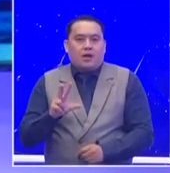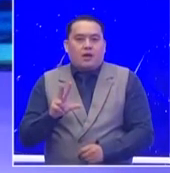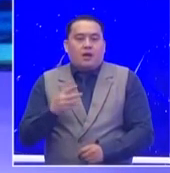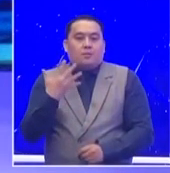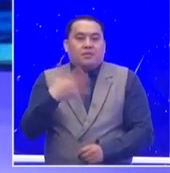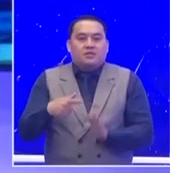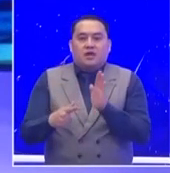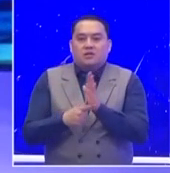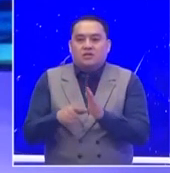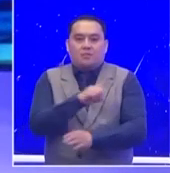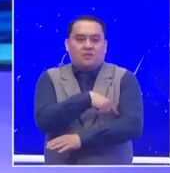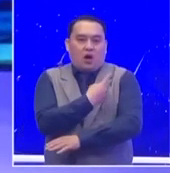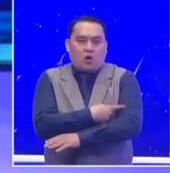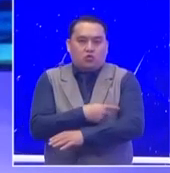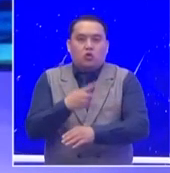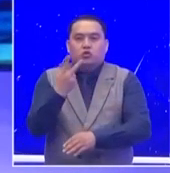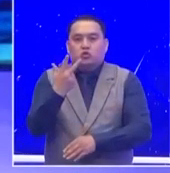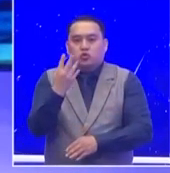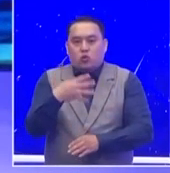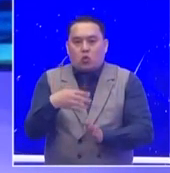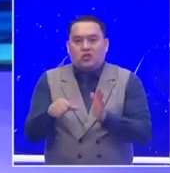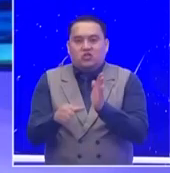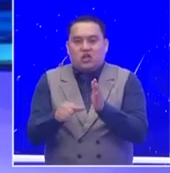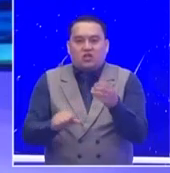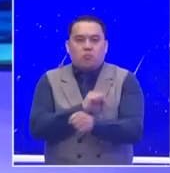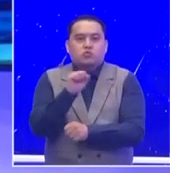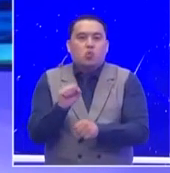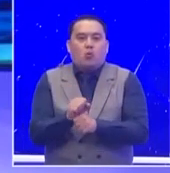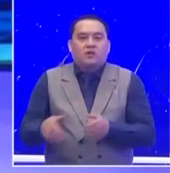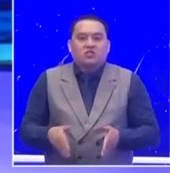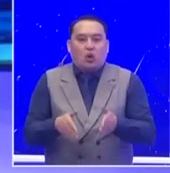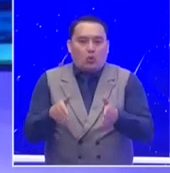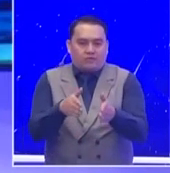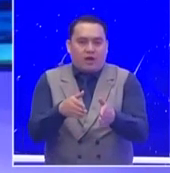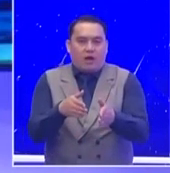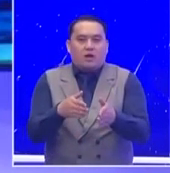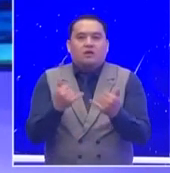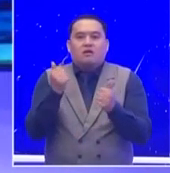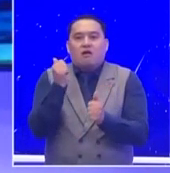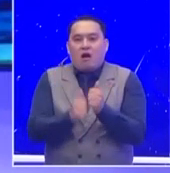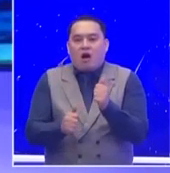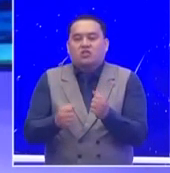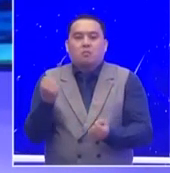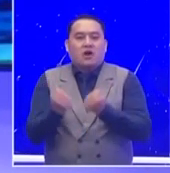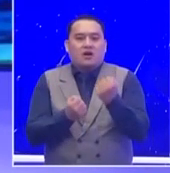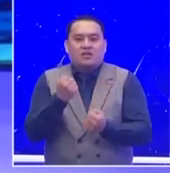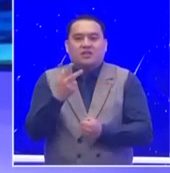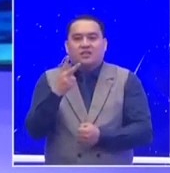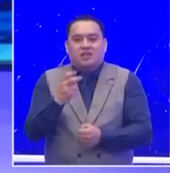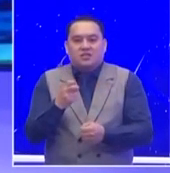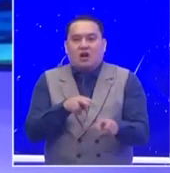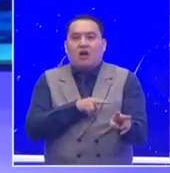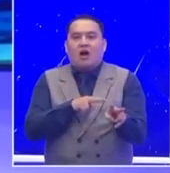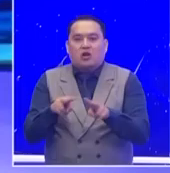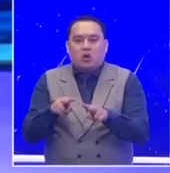Из них 57 санитарных и 46 блокпостов соответственно. Помимо этого, отныне каждое авто проходит 3 стадии